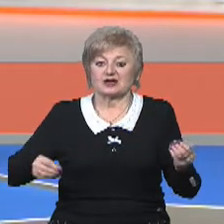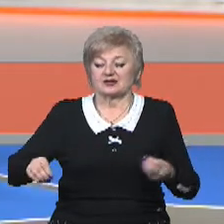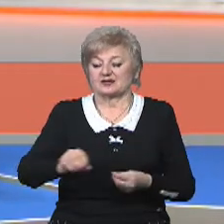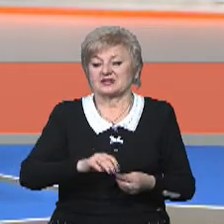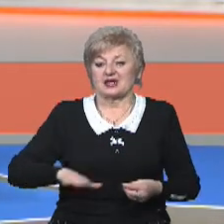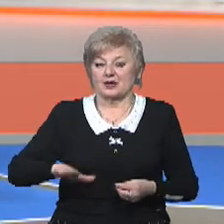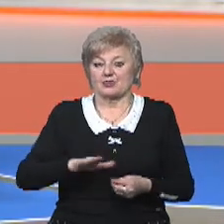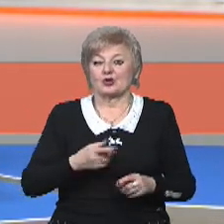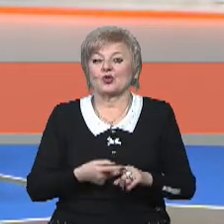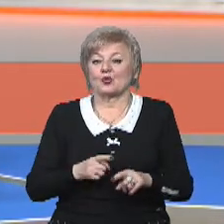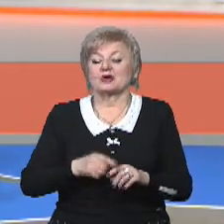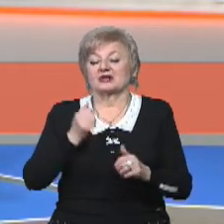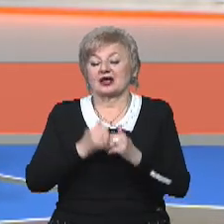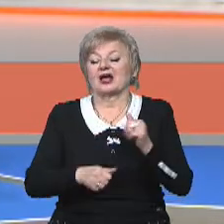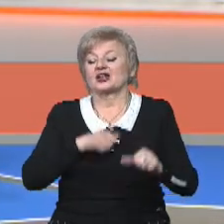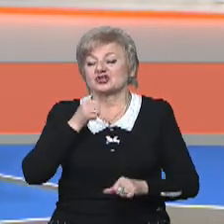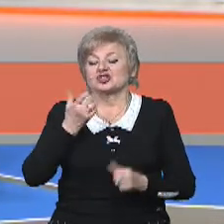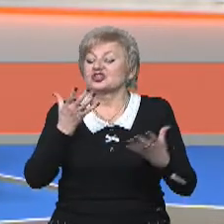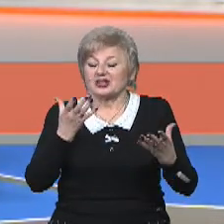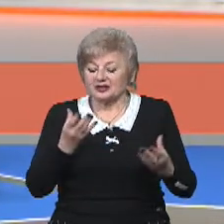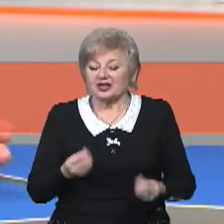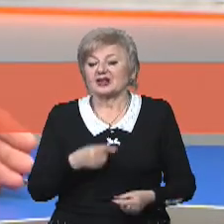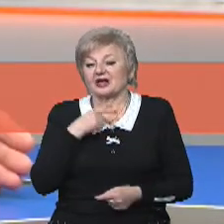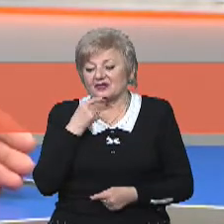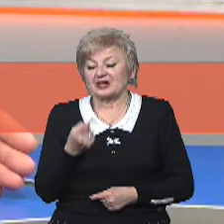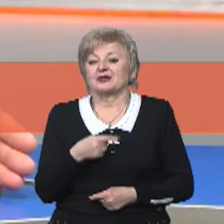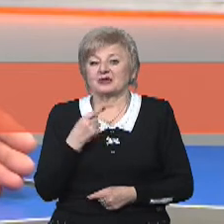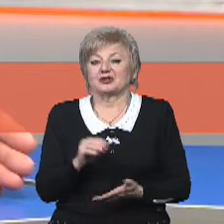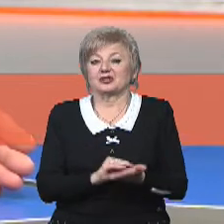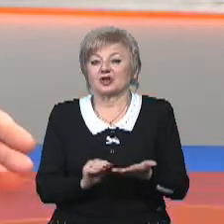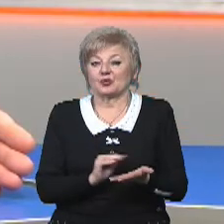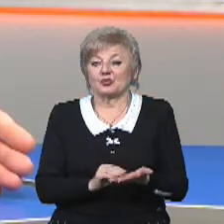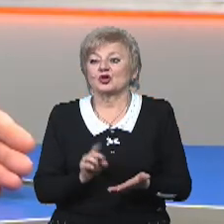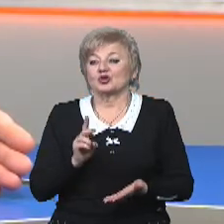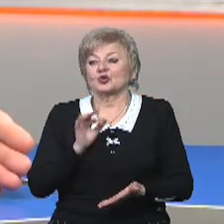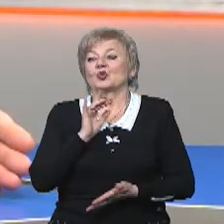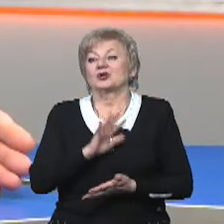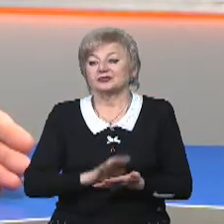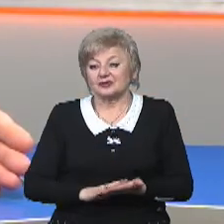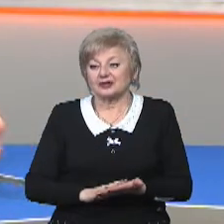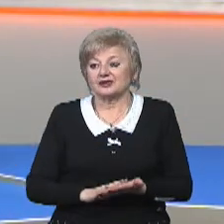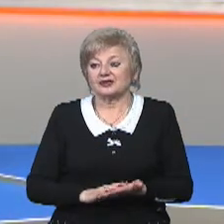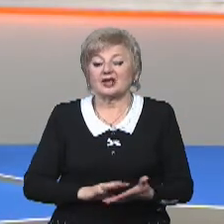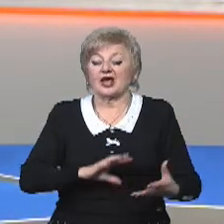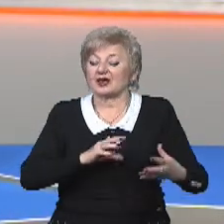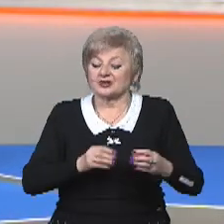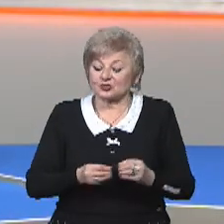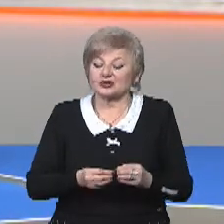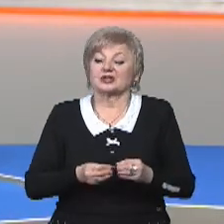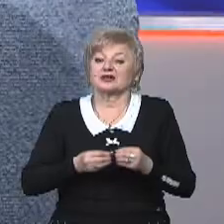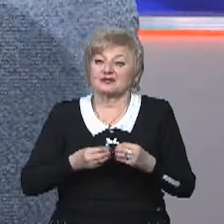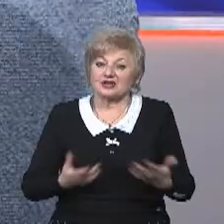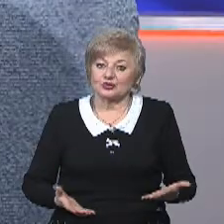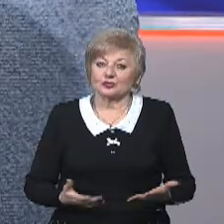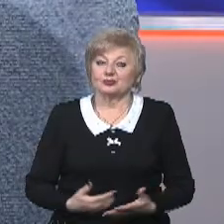І про це кожен день говорять, про це пишуть, але, вибачаєте, ніяких результатів немає.